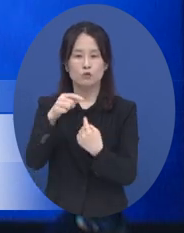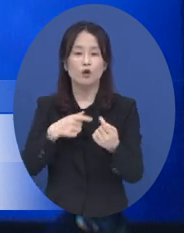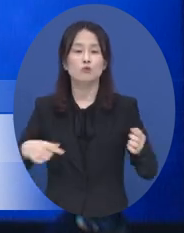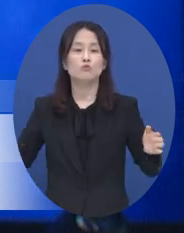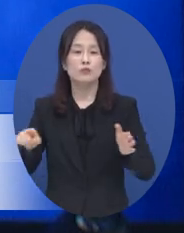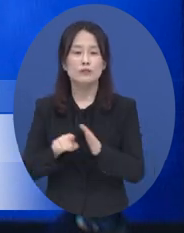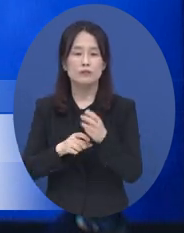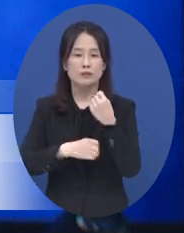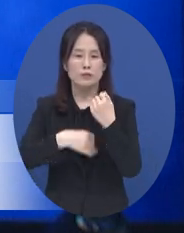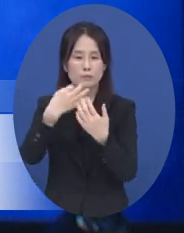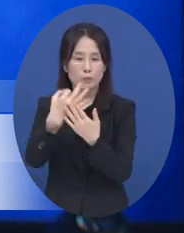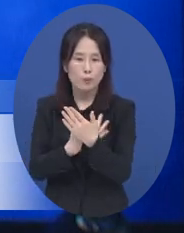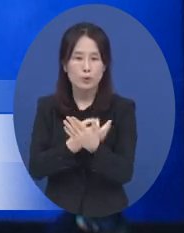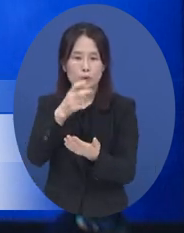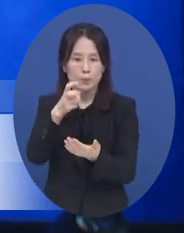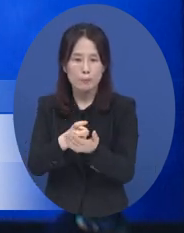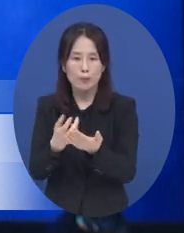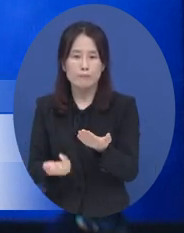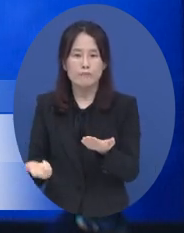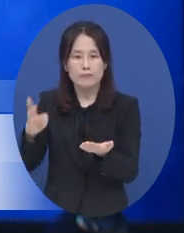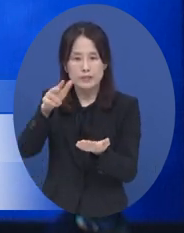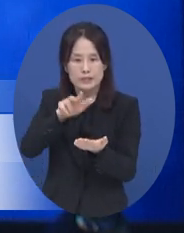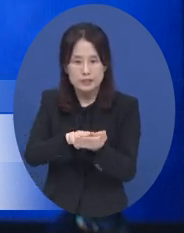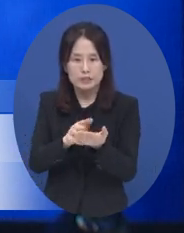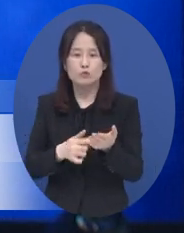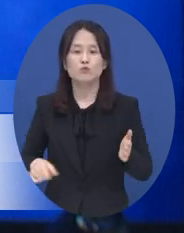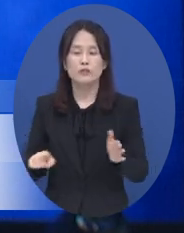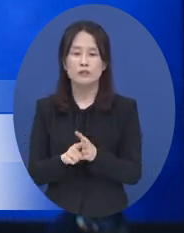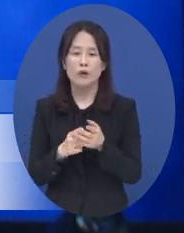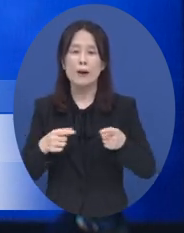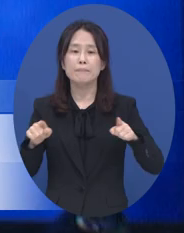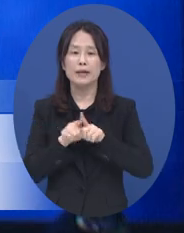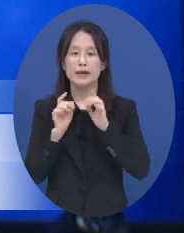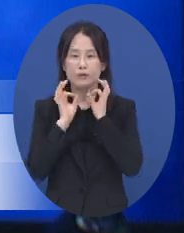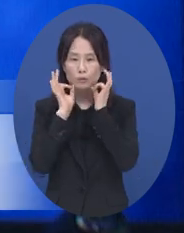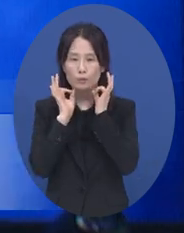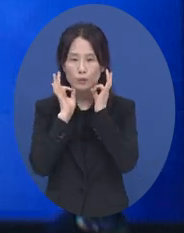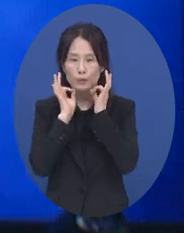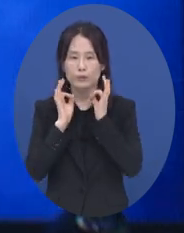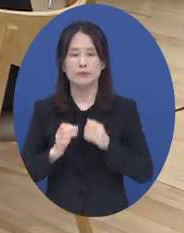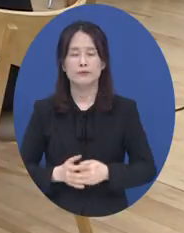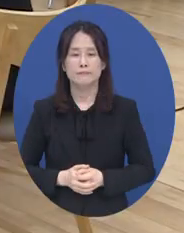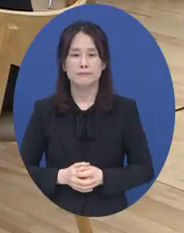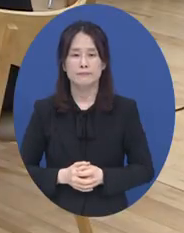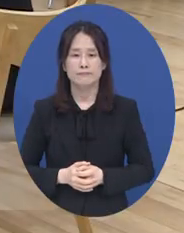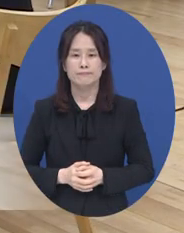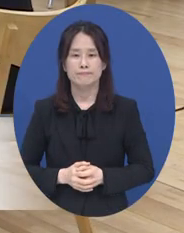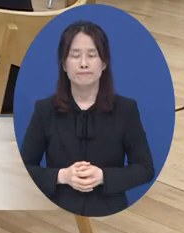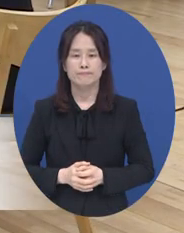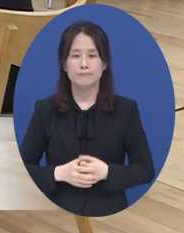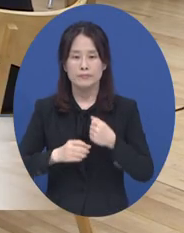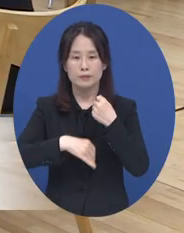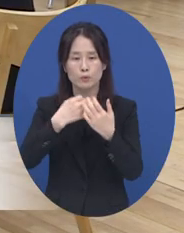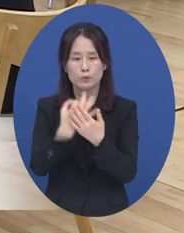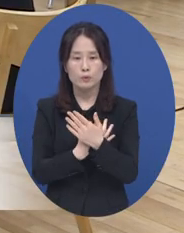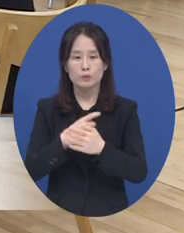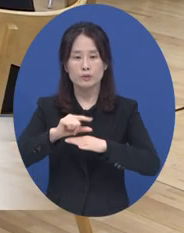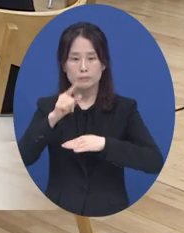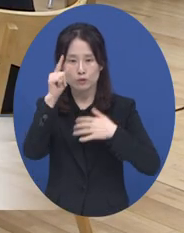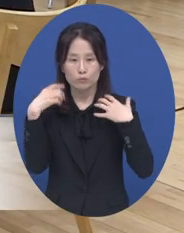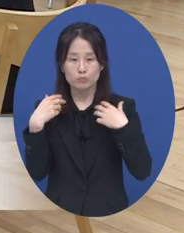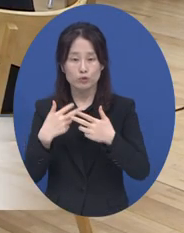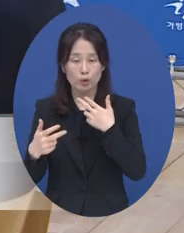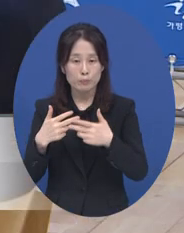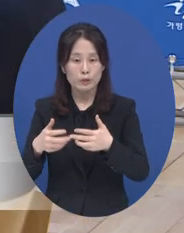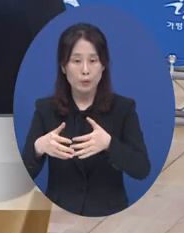안정적으로 운영되도록 기본소득 법률 제정을 위해 함께 노력한다. 기본소득